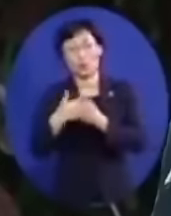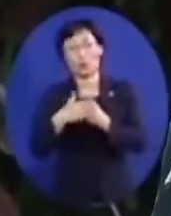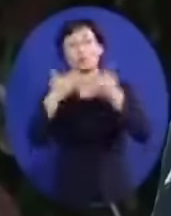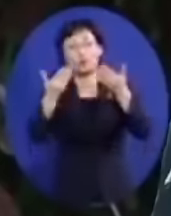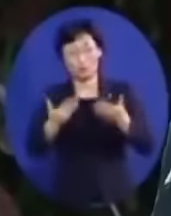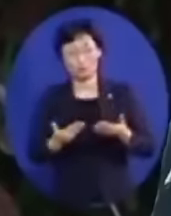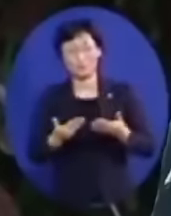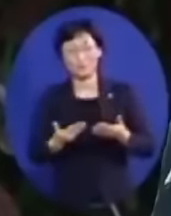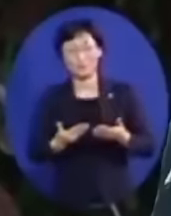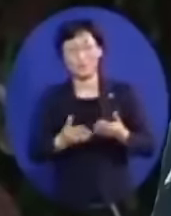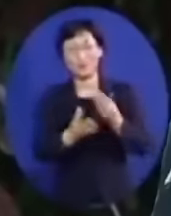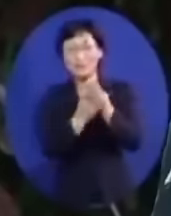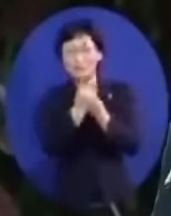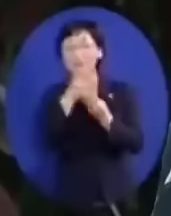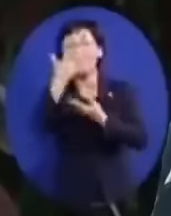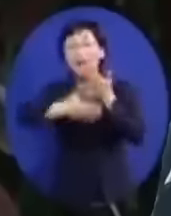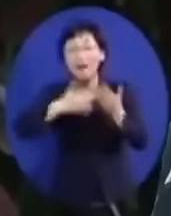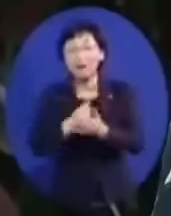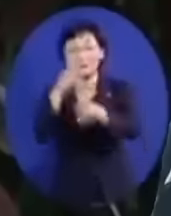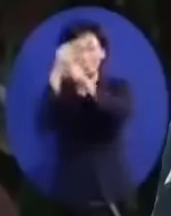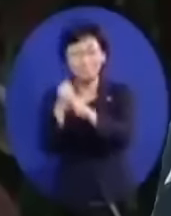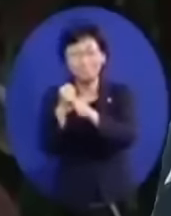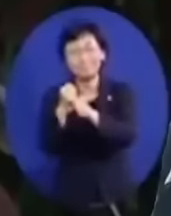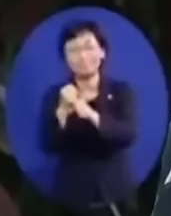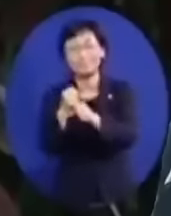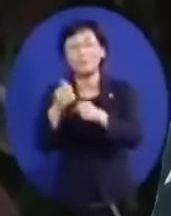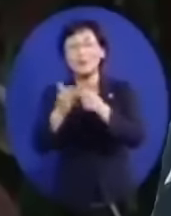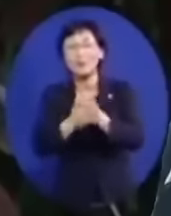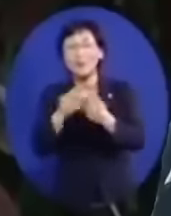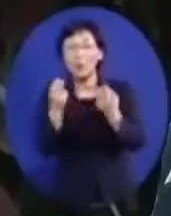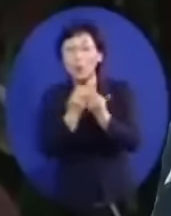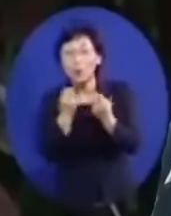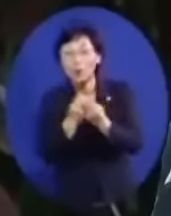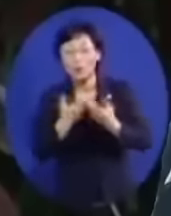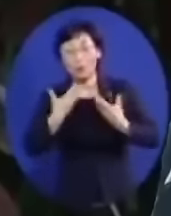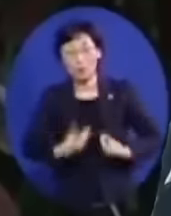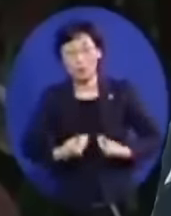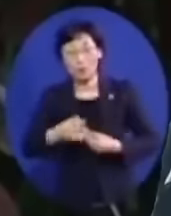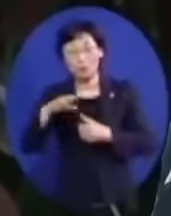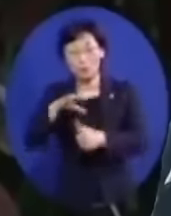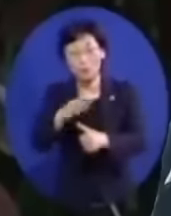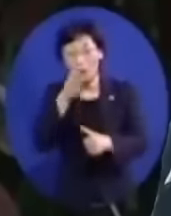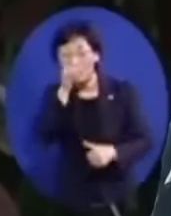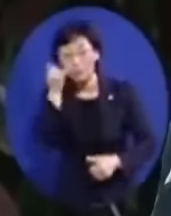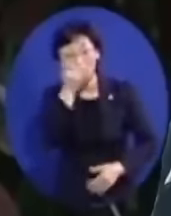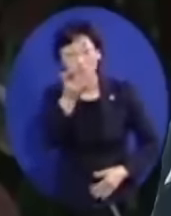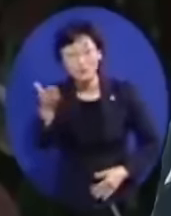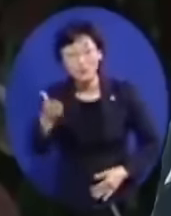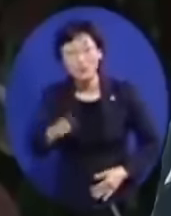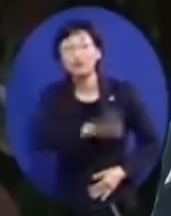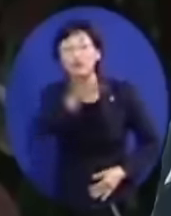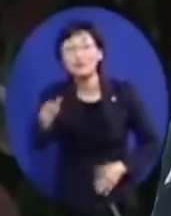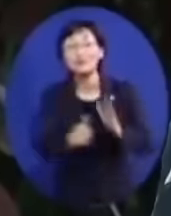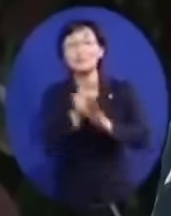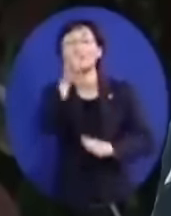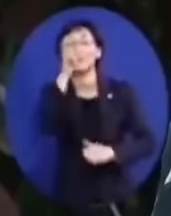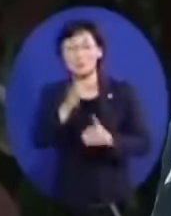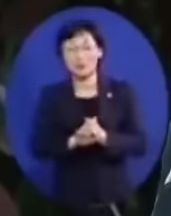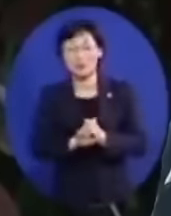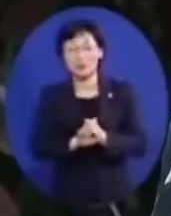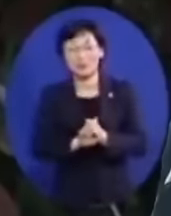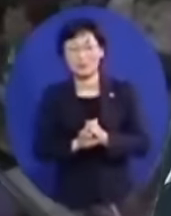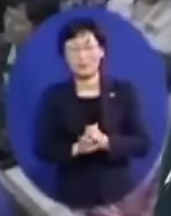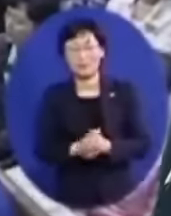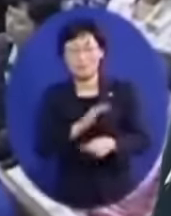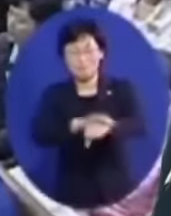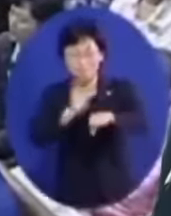주시는데 삼위일체 하나님을 붙잡았는데 어떻게 절망이 우리를 정복할 수 있는 것입니까? 우리는 희망이 있습니다.